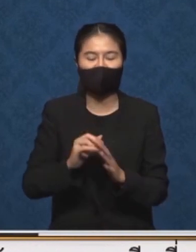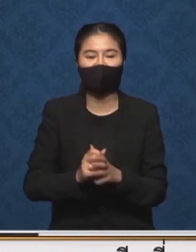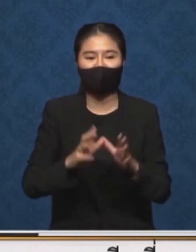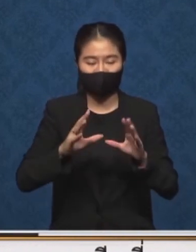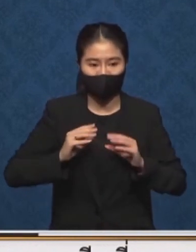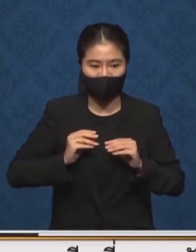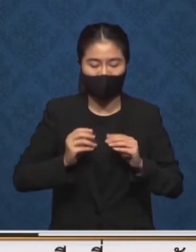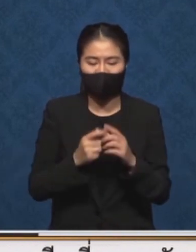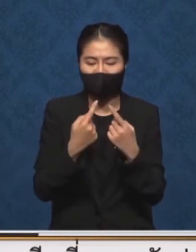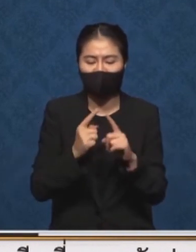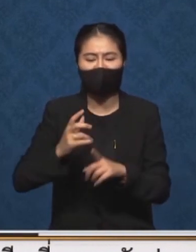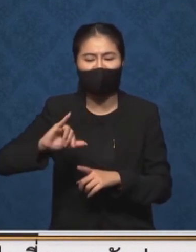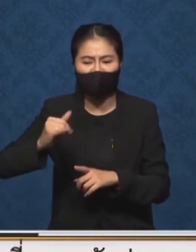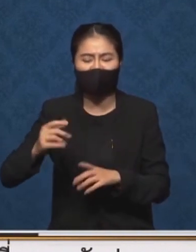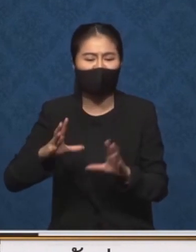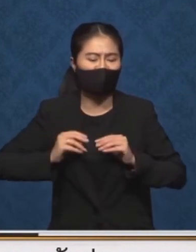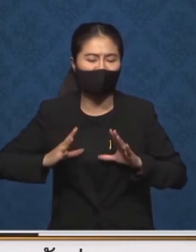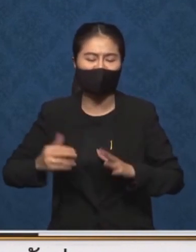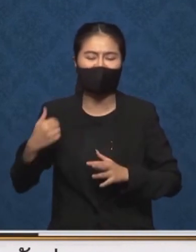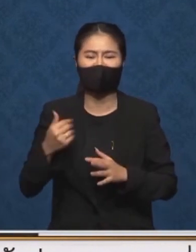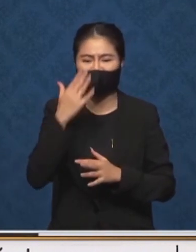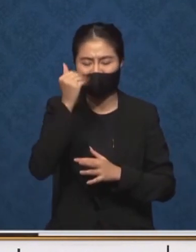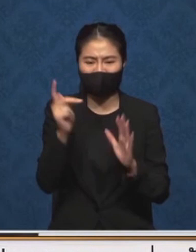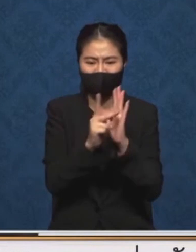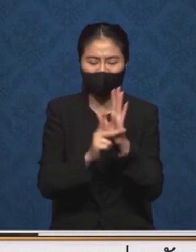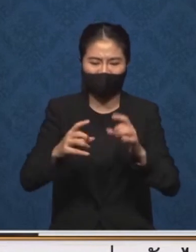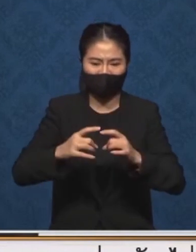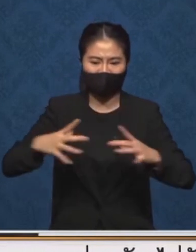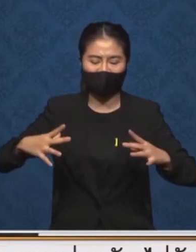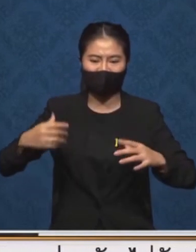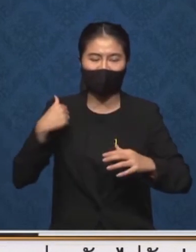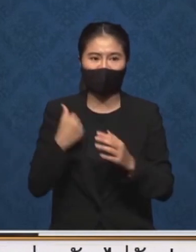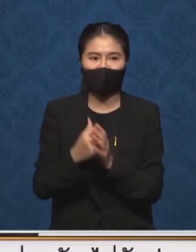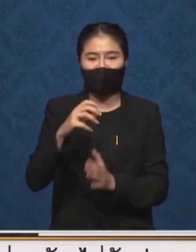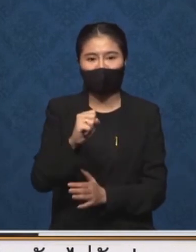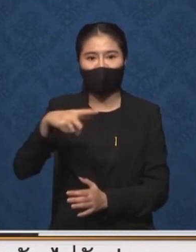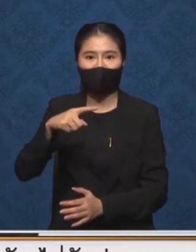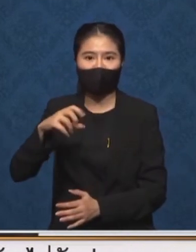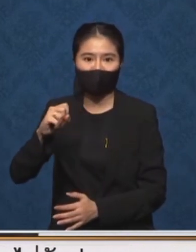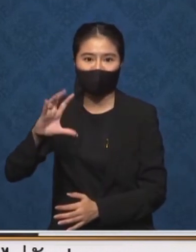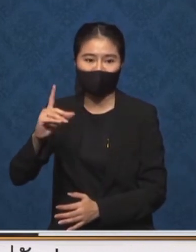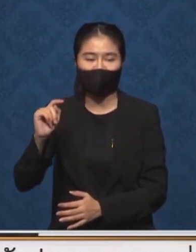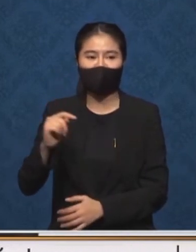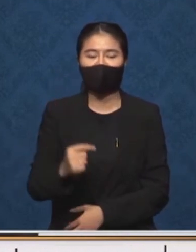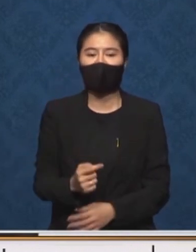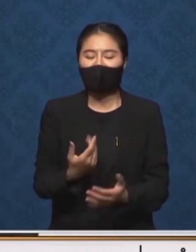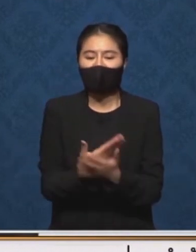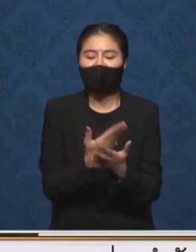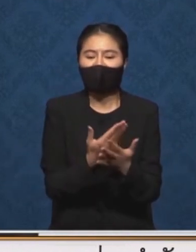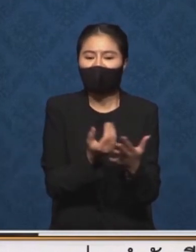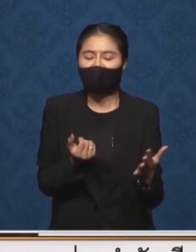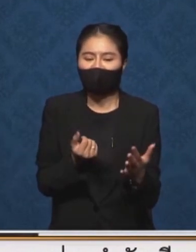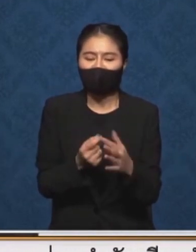สอบสอชอที่ใช้เงินเรื่องเนี่ยให้เขาเบิรไปเธอ ให้คนธรรมนาอย่ผมอย